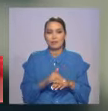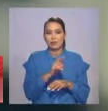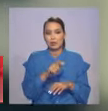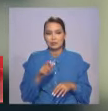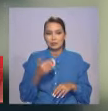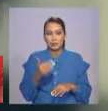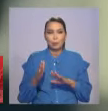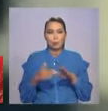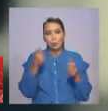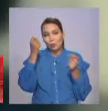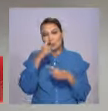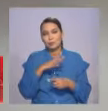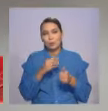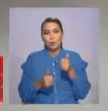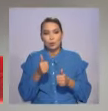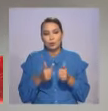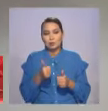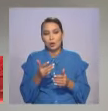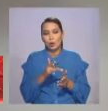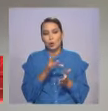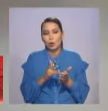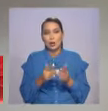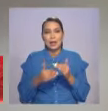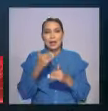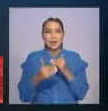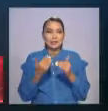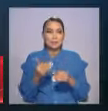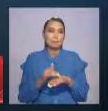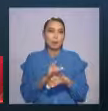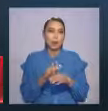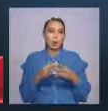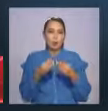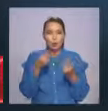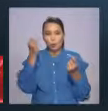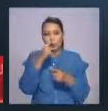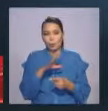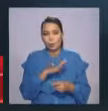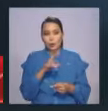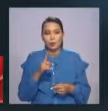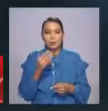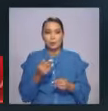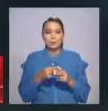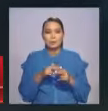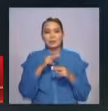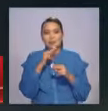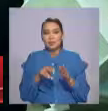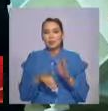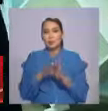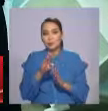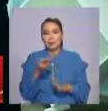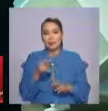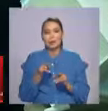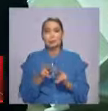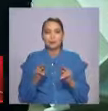недавно Сальковы стали победителями городского этапа конкурса «Мерейлі отбасы», где доказали всем, что именно они – лучшая семья